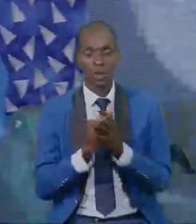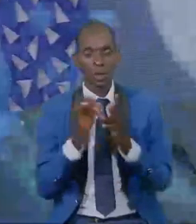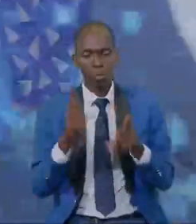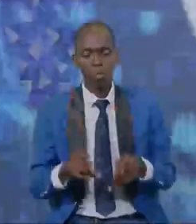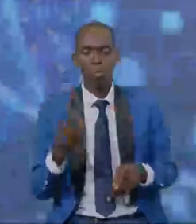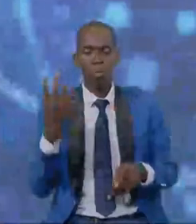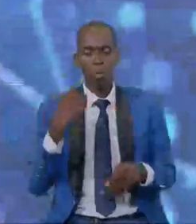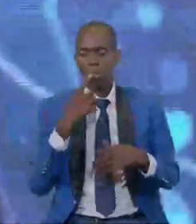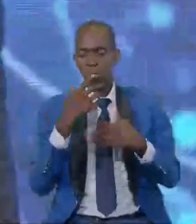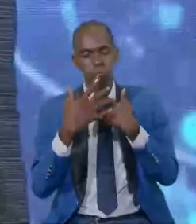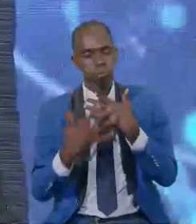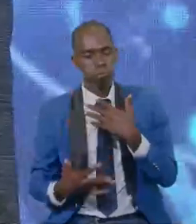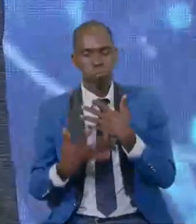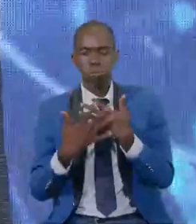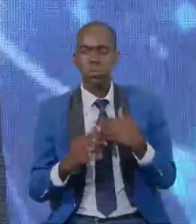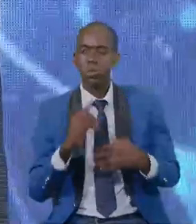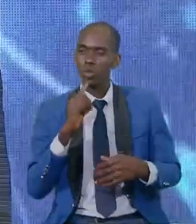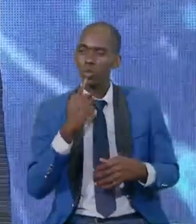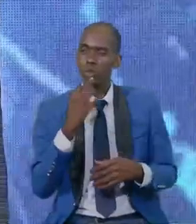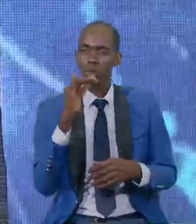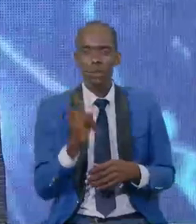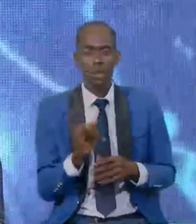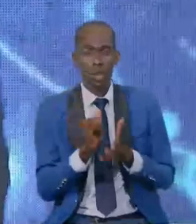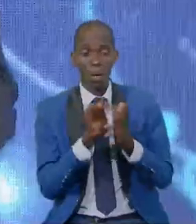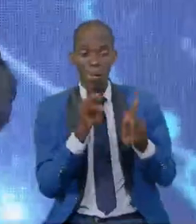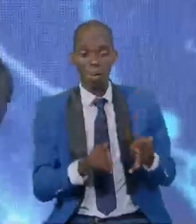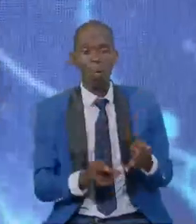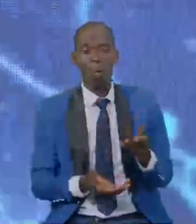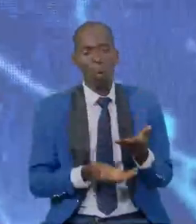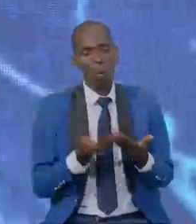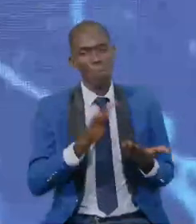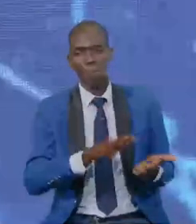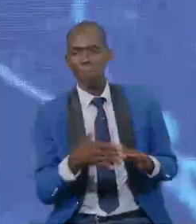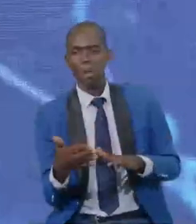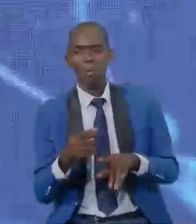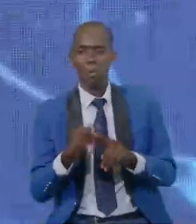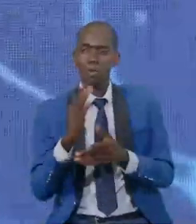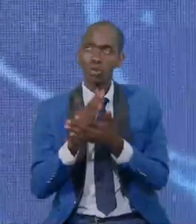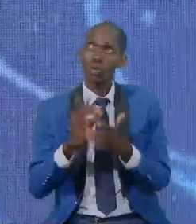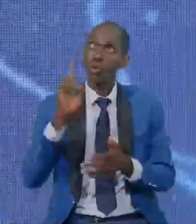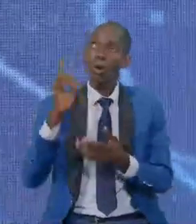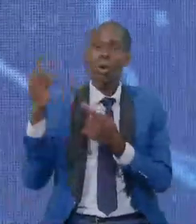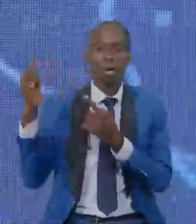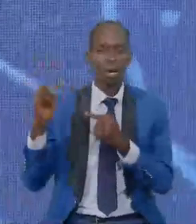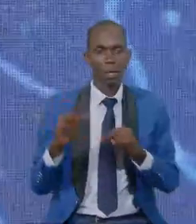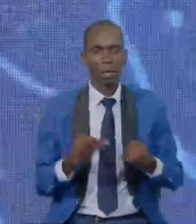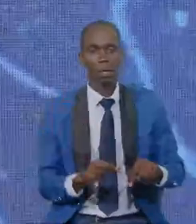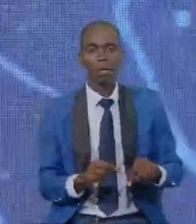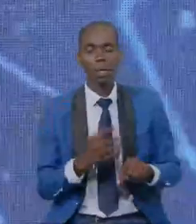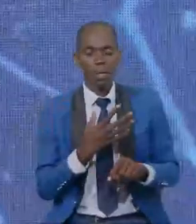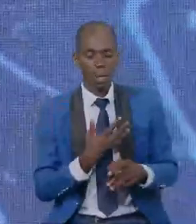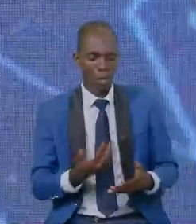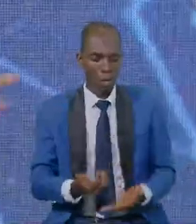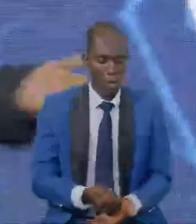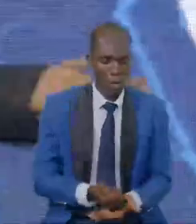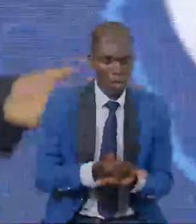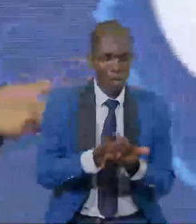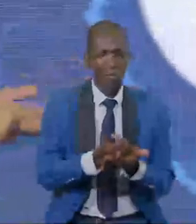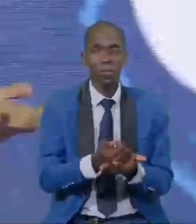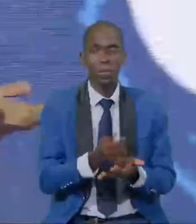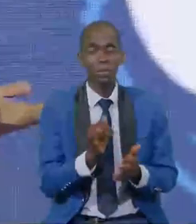La personne saignait à profusion. Il allait mourir. Mais quelqu'un est venu au secours. Et la personne l'a